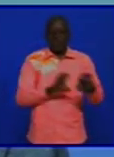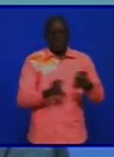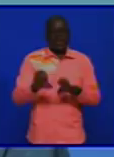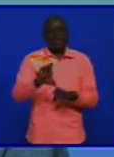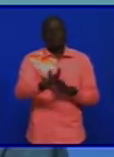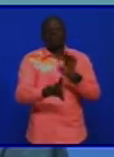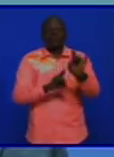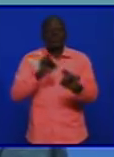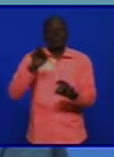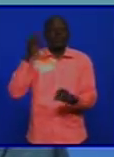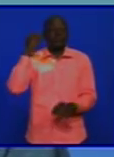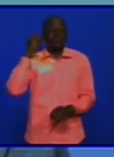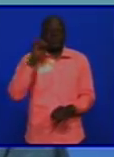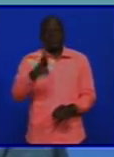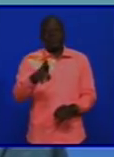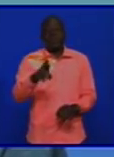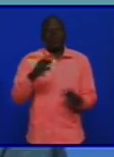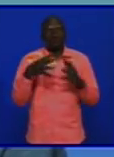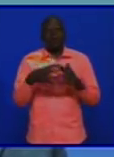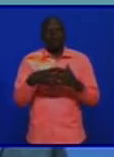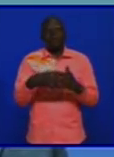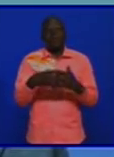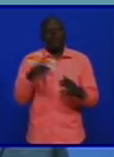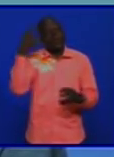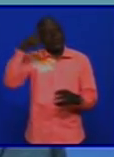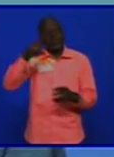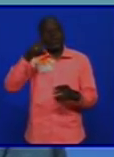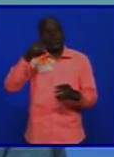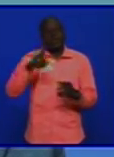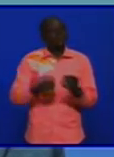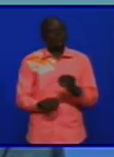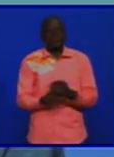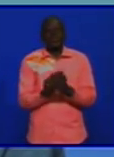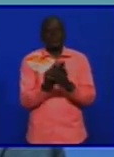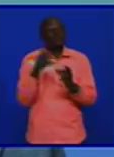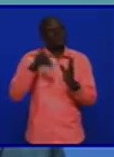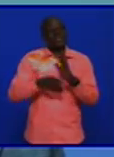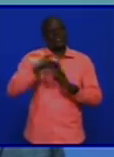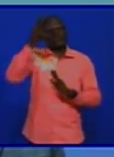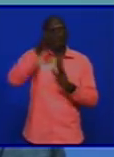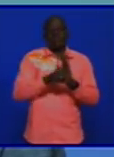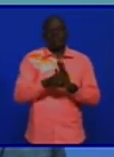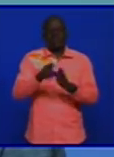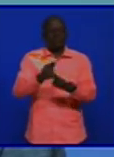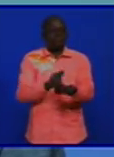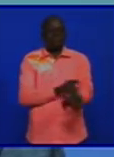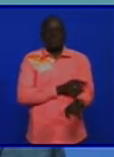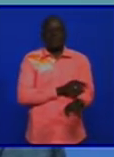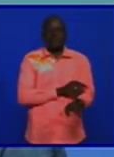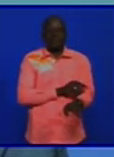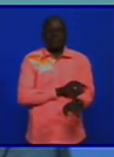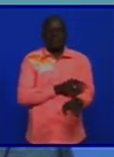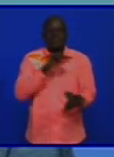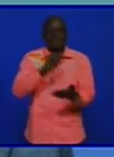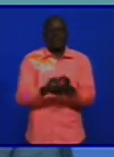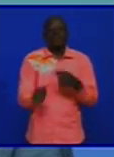minière un moteur de croissance et de développement durable. Alors, ce qu'il convient de dire, c'est que